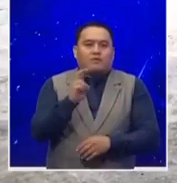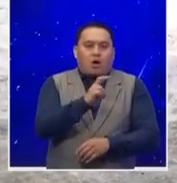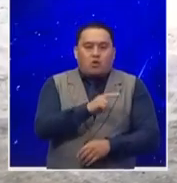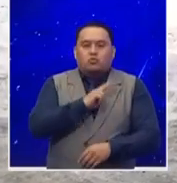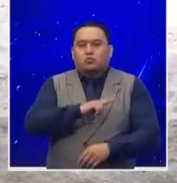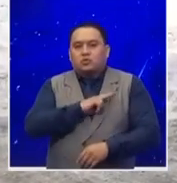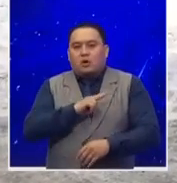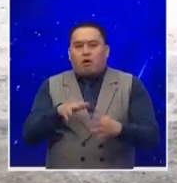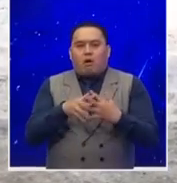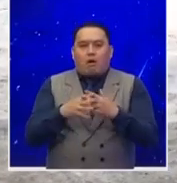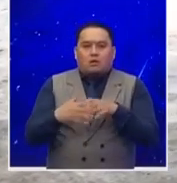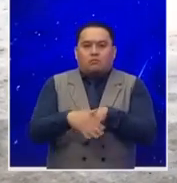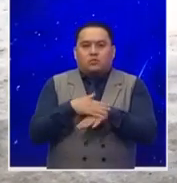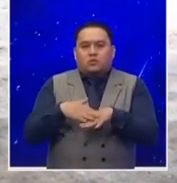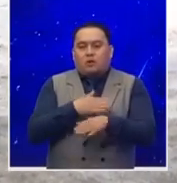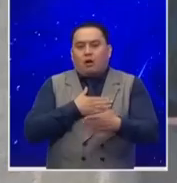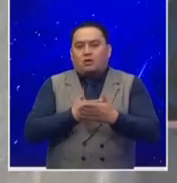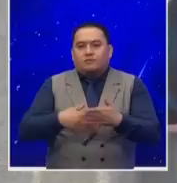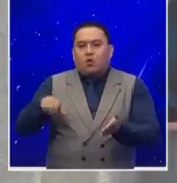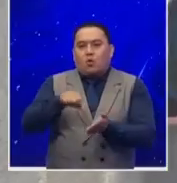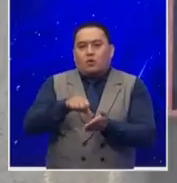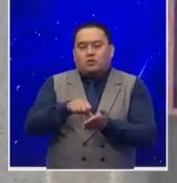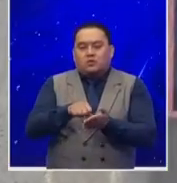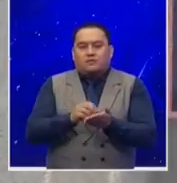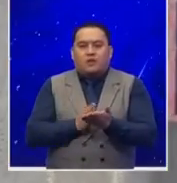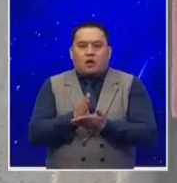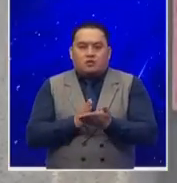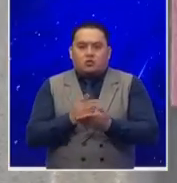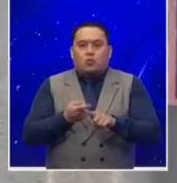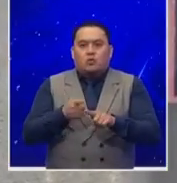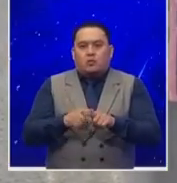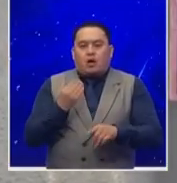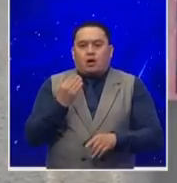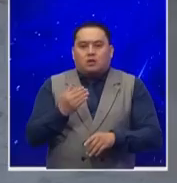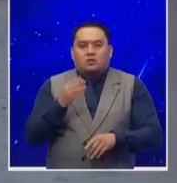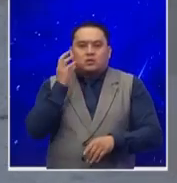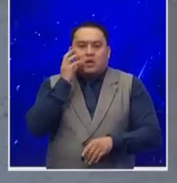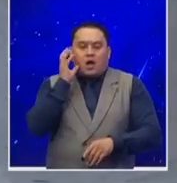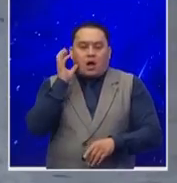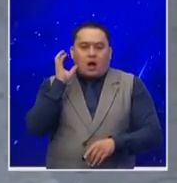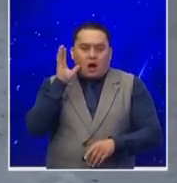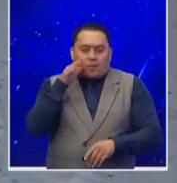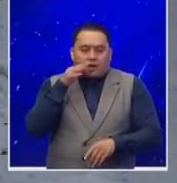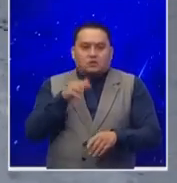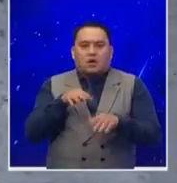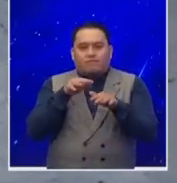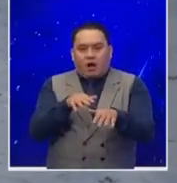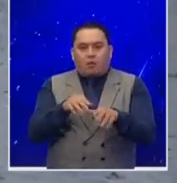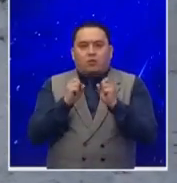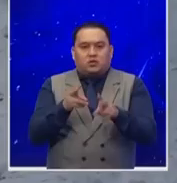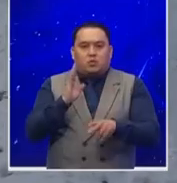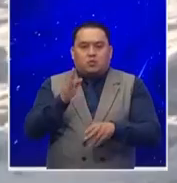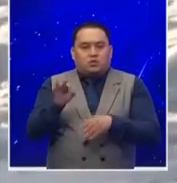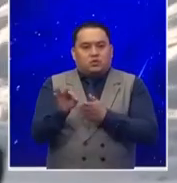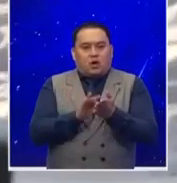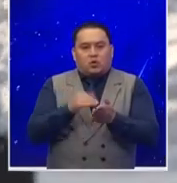жұмыстарға жергілікті халықта бір кісідей атсалысуы тиіс дейді сала мамандары. Сондықтан олар қабаған ит жүгіріп, өміріңізге қауіп төндірсе,